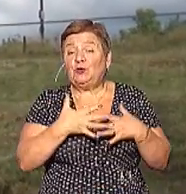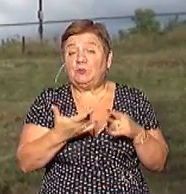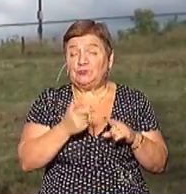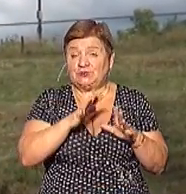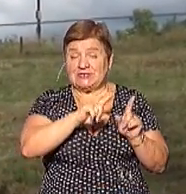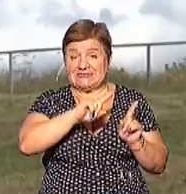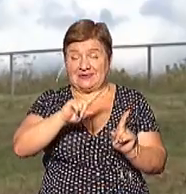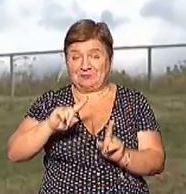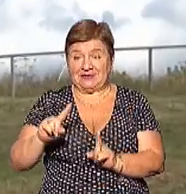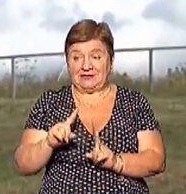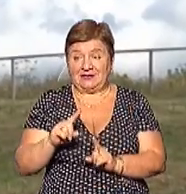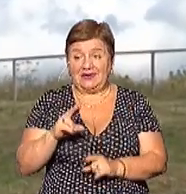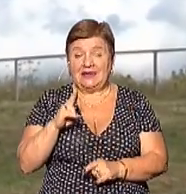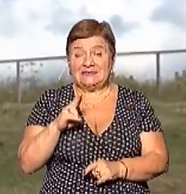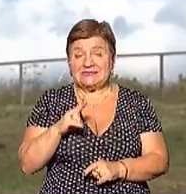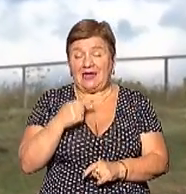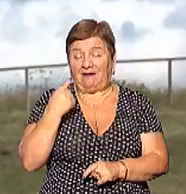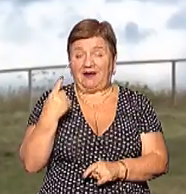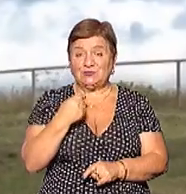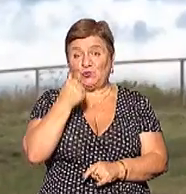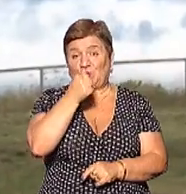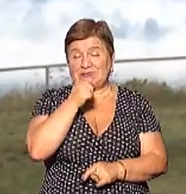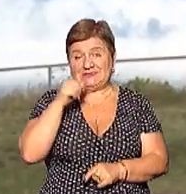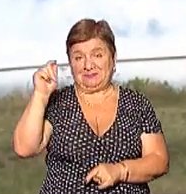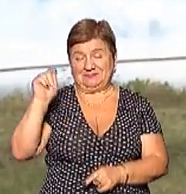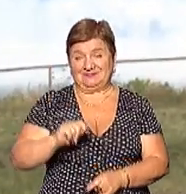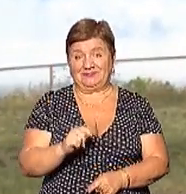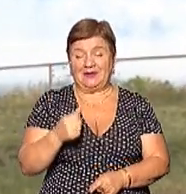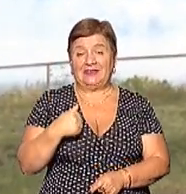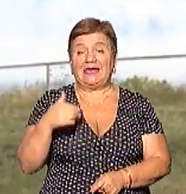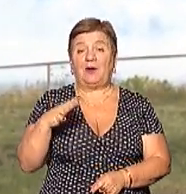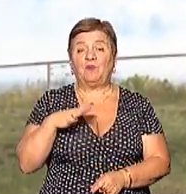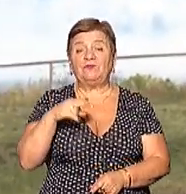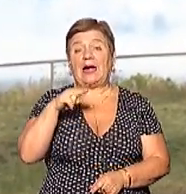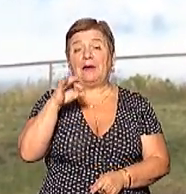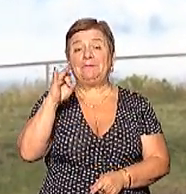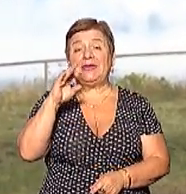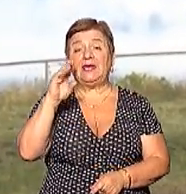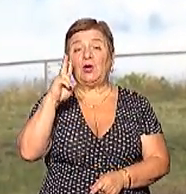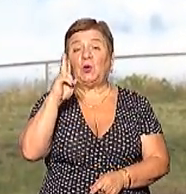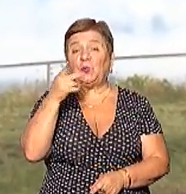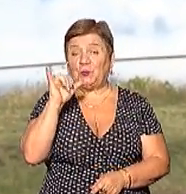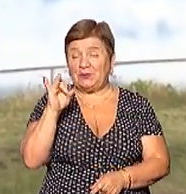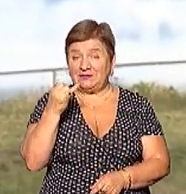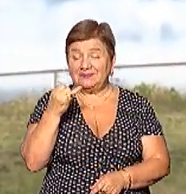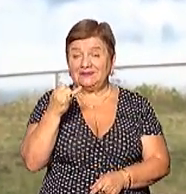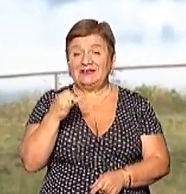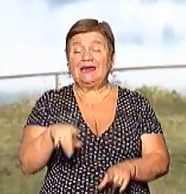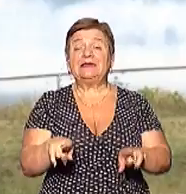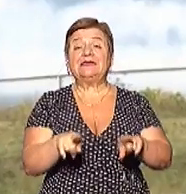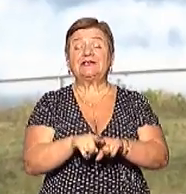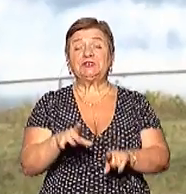знам Закарпаття. Щонайменше раз до року їздив в горах. Я був на Пікую, на Острійхоже,